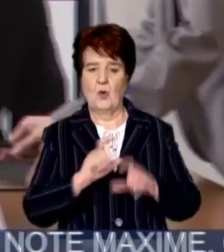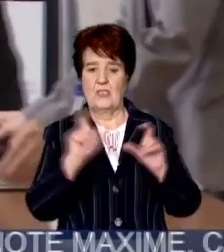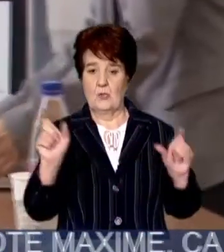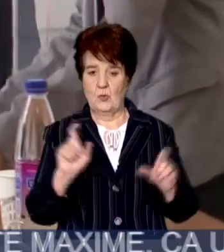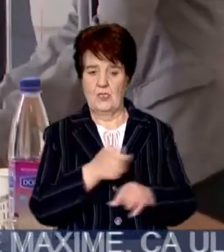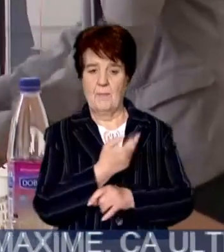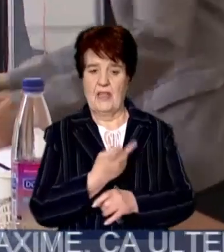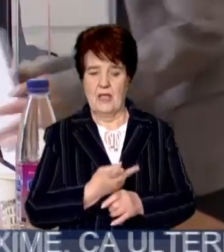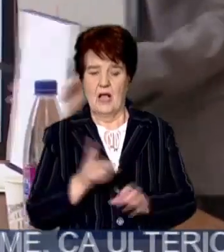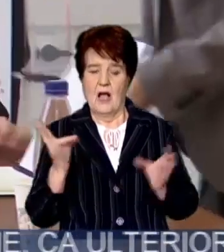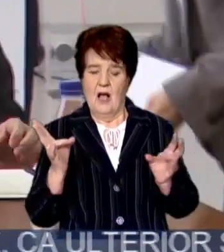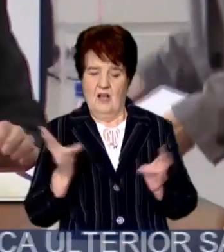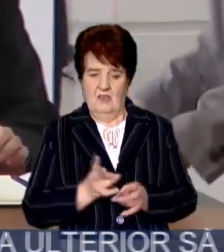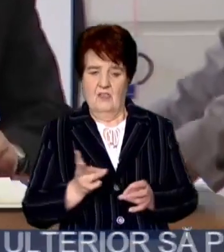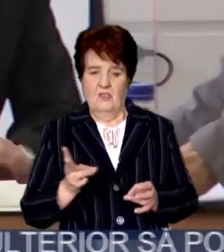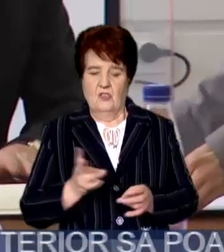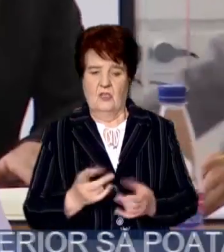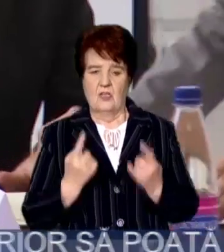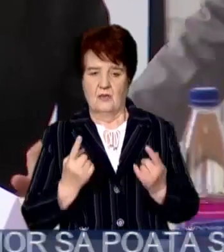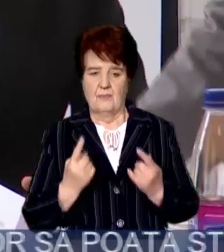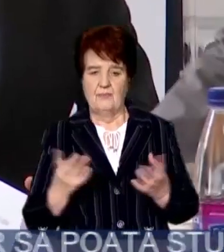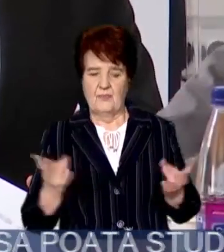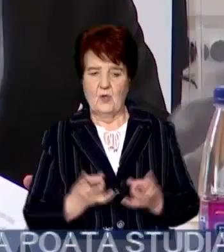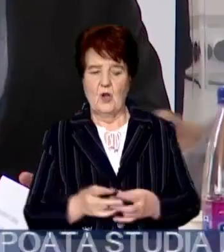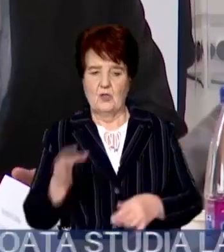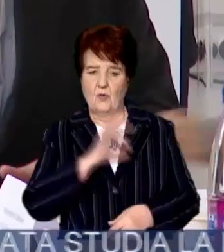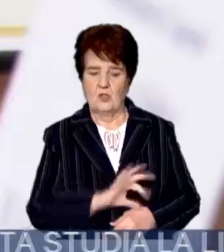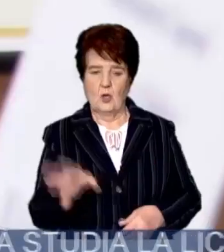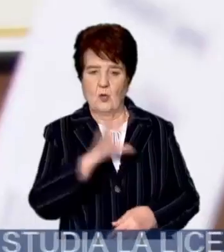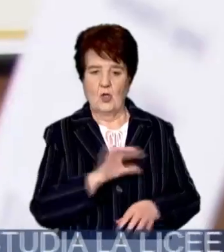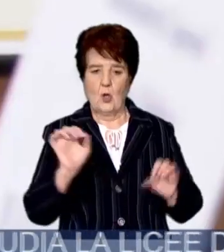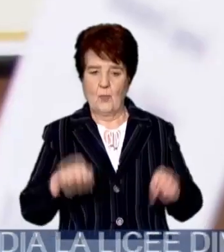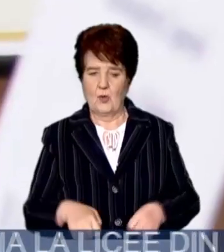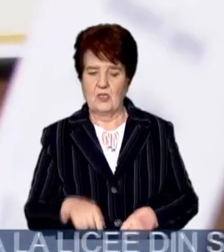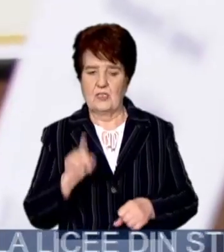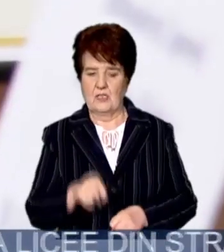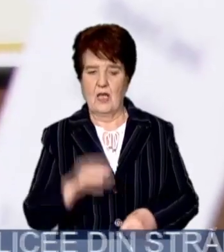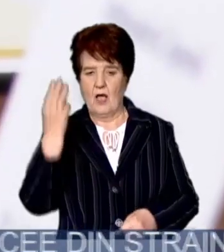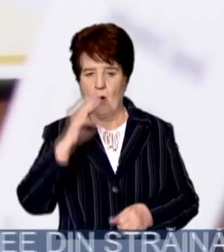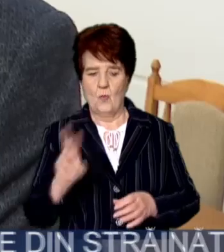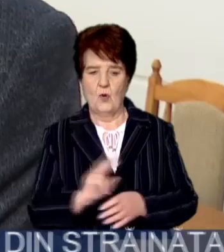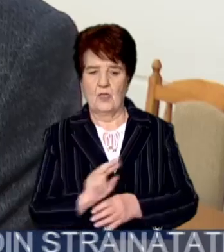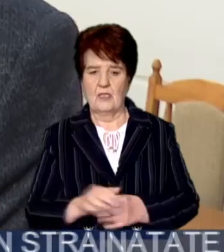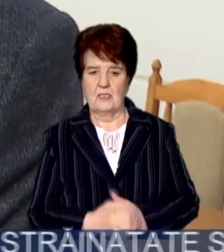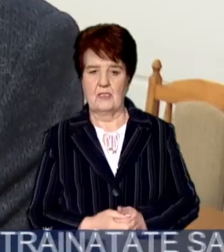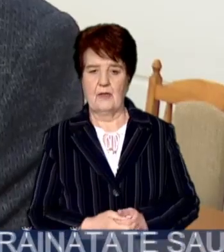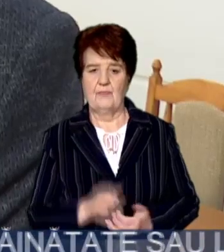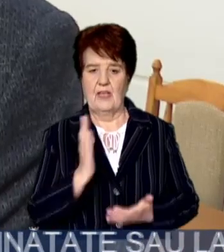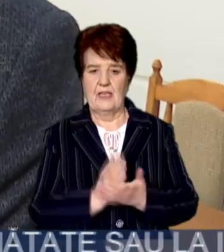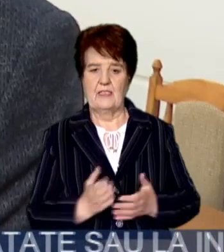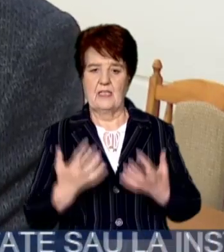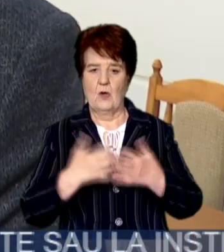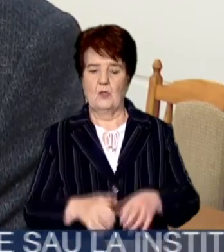medicală are întotdeauna mari necesități, de aceea trebuie să folosească toate oportunitățile pentru a o moderniza. Este un